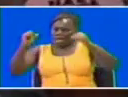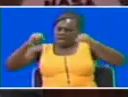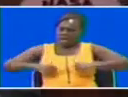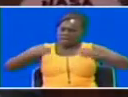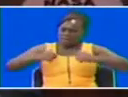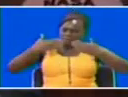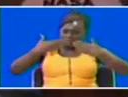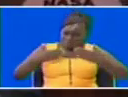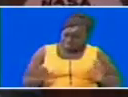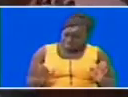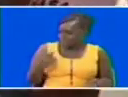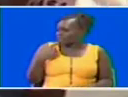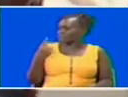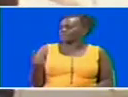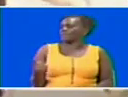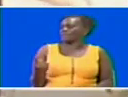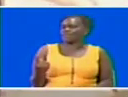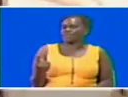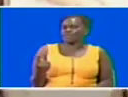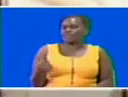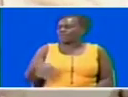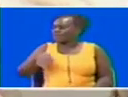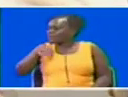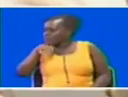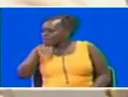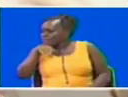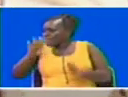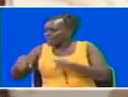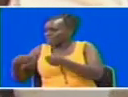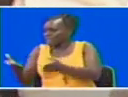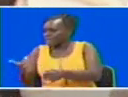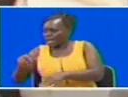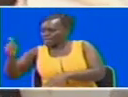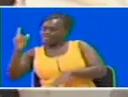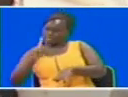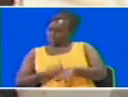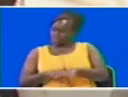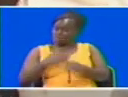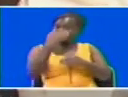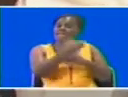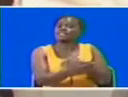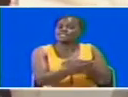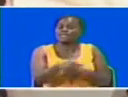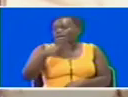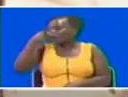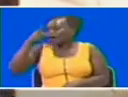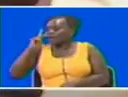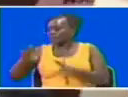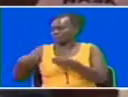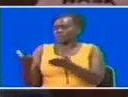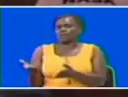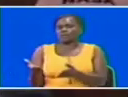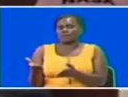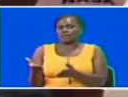Tukasikizana, tukasema, Raila apewe, na wakati wa mwingine Kalonzo afanya nini? Apewe. Sisi